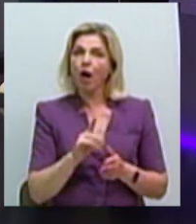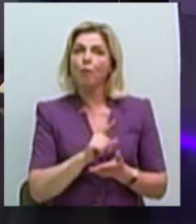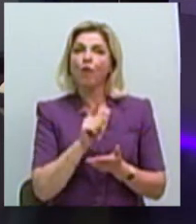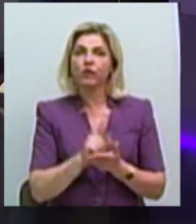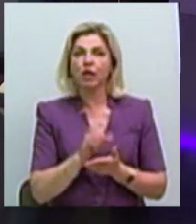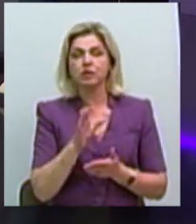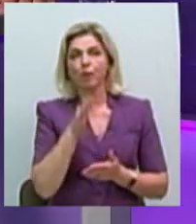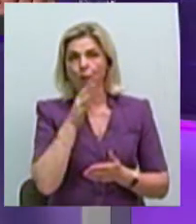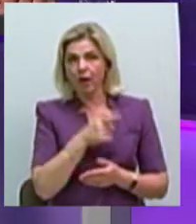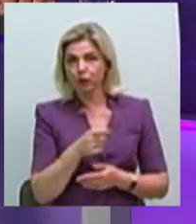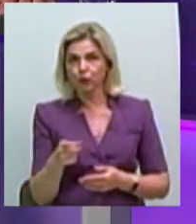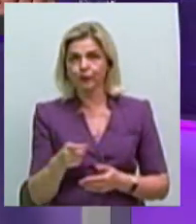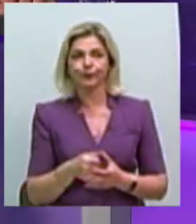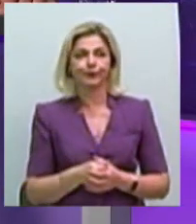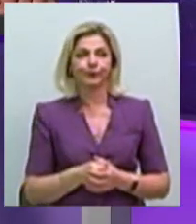з моменту